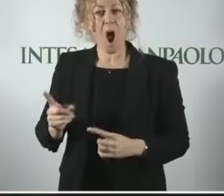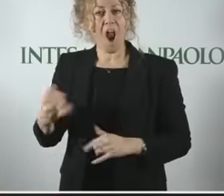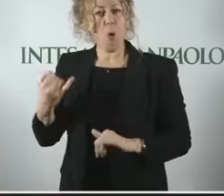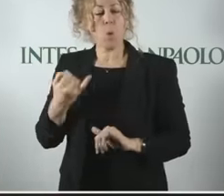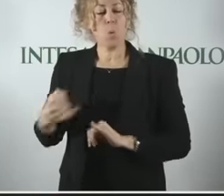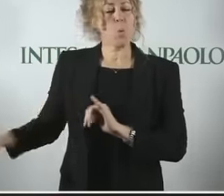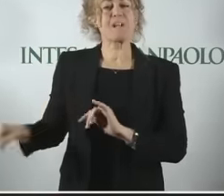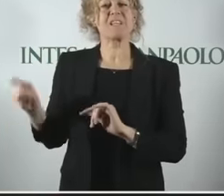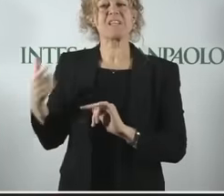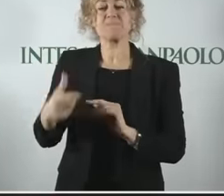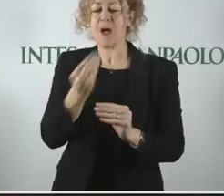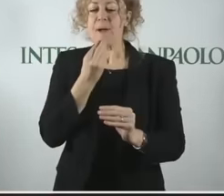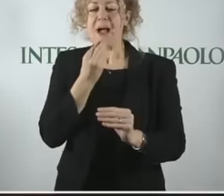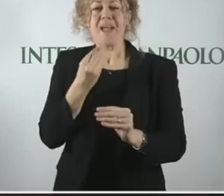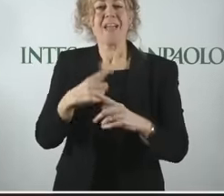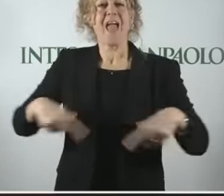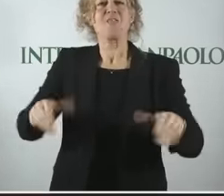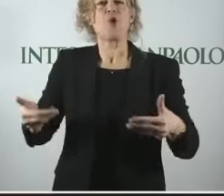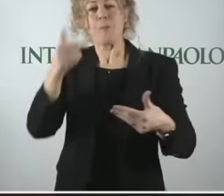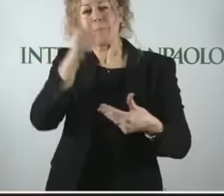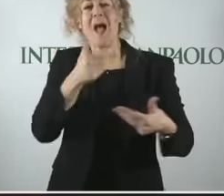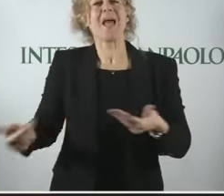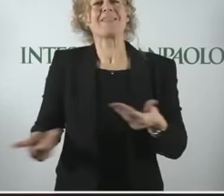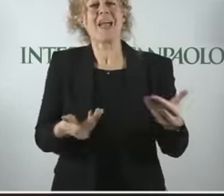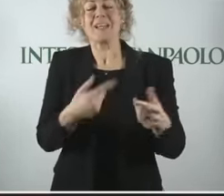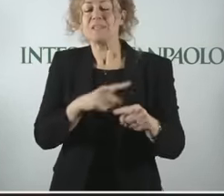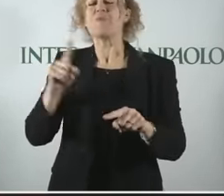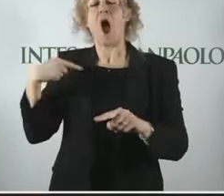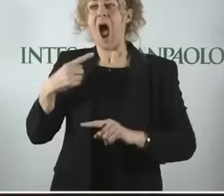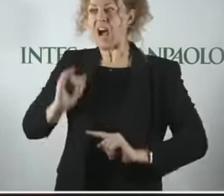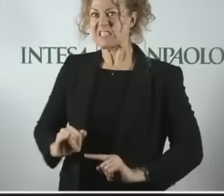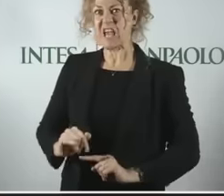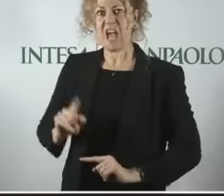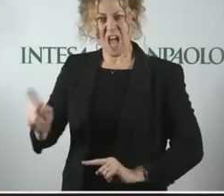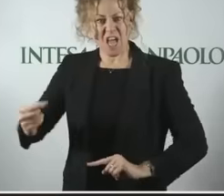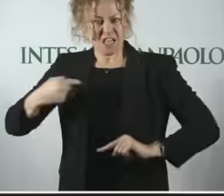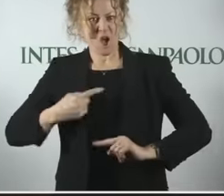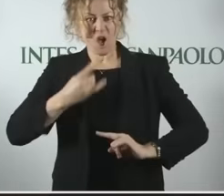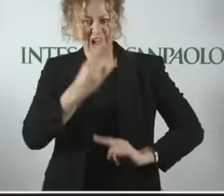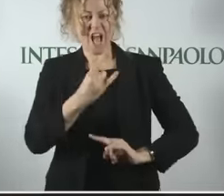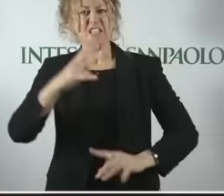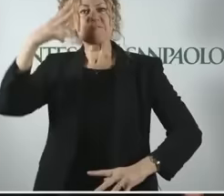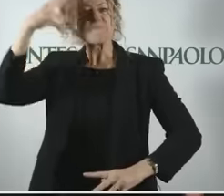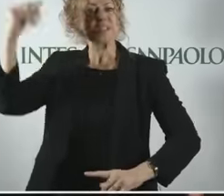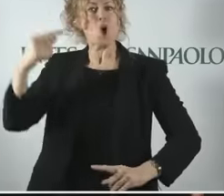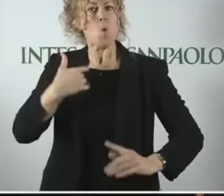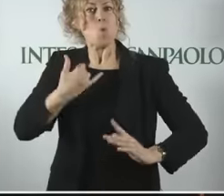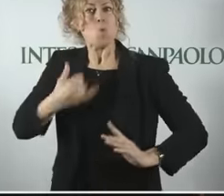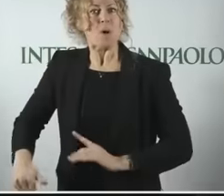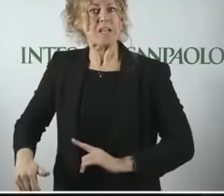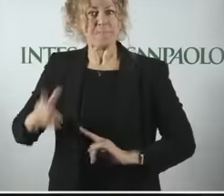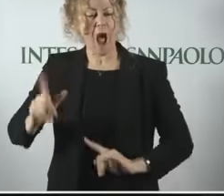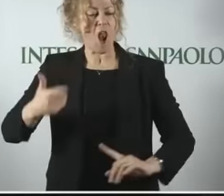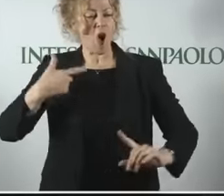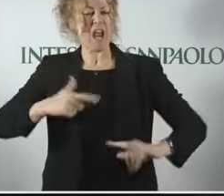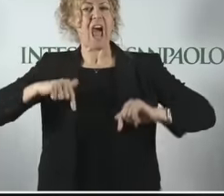per ultima al banchetto del battesimo Sì ti Reg ti fa Ecco il mio regalo la prima volta che qualcuno ti bacerà